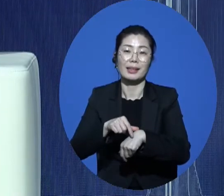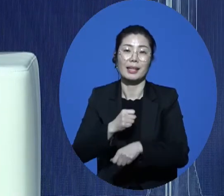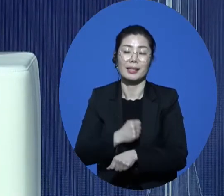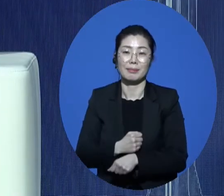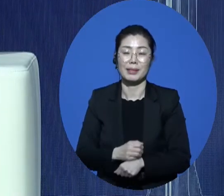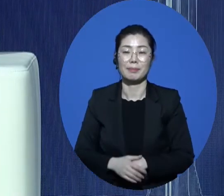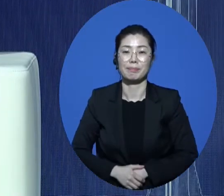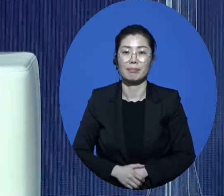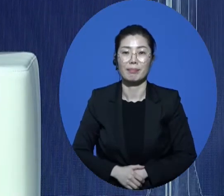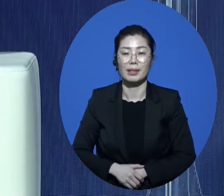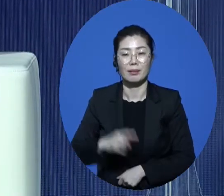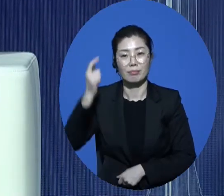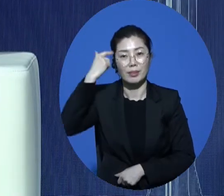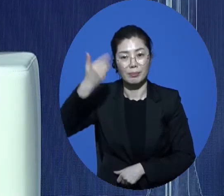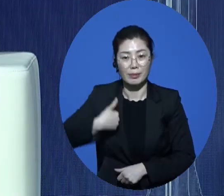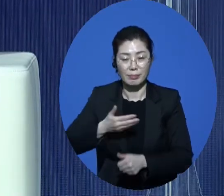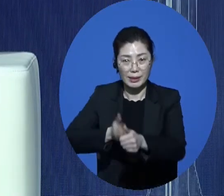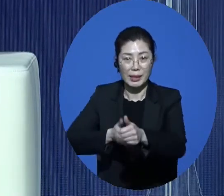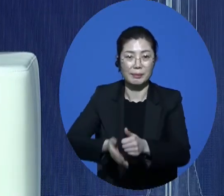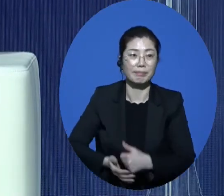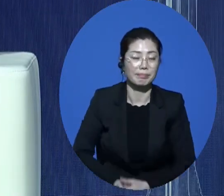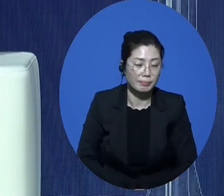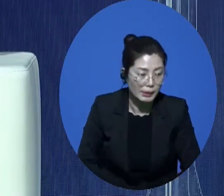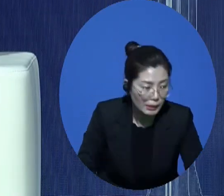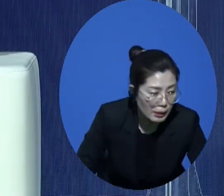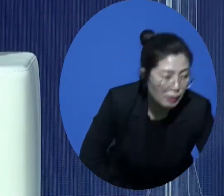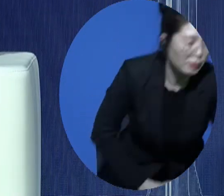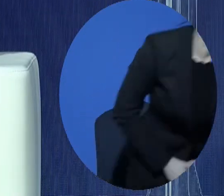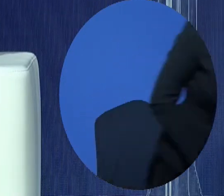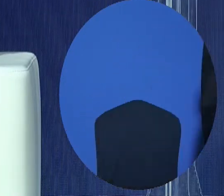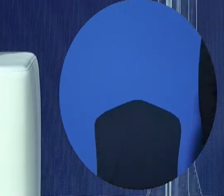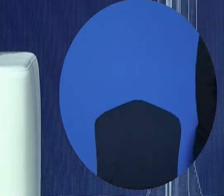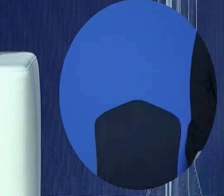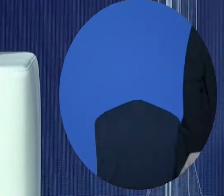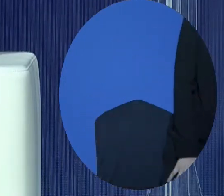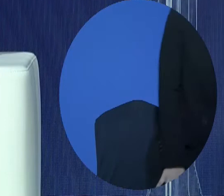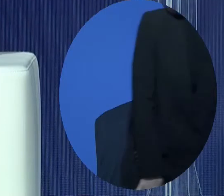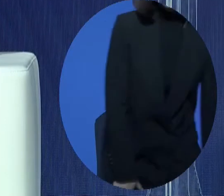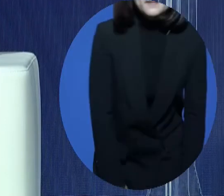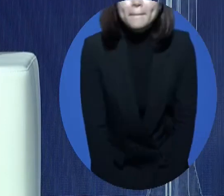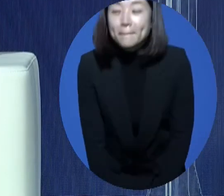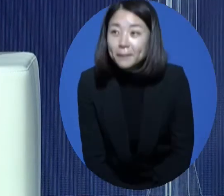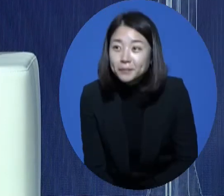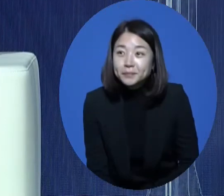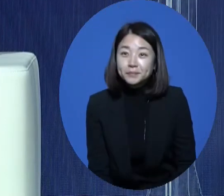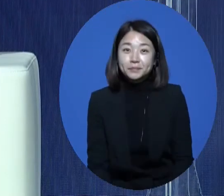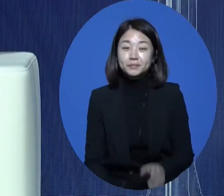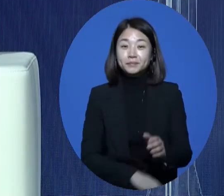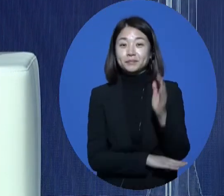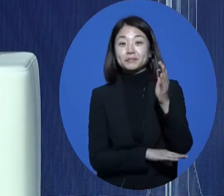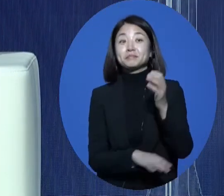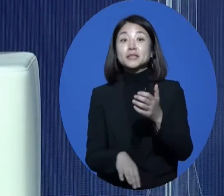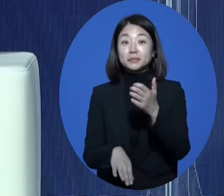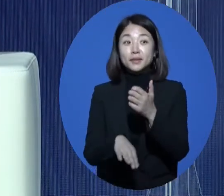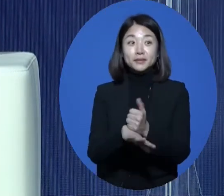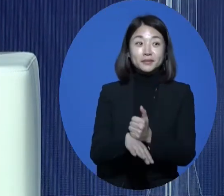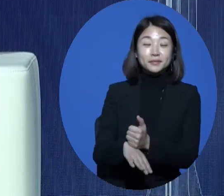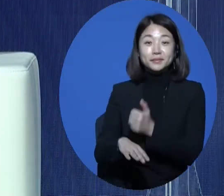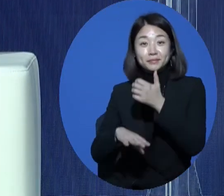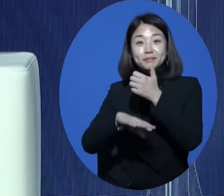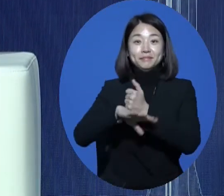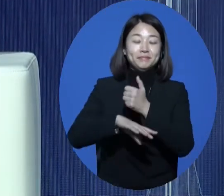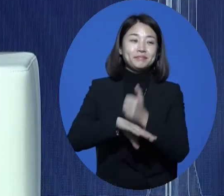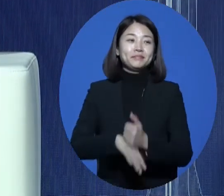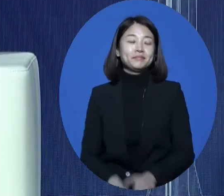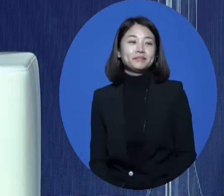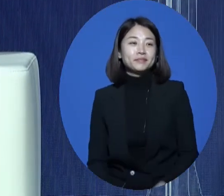질문을 주시기 바랍니다. 이번 시간은 마지막 패널로 이렇게 발표를 해주실